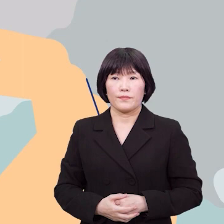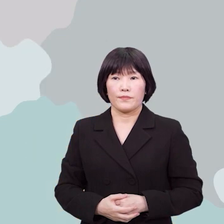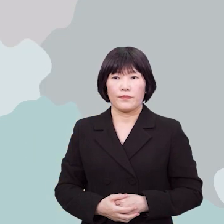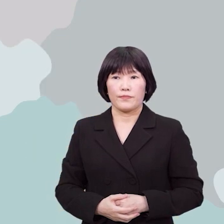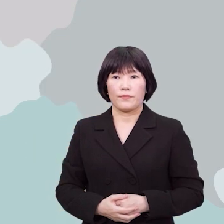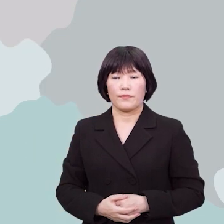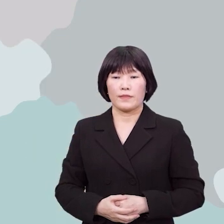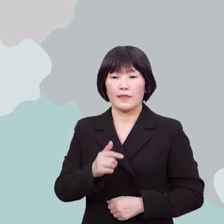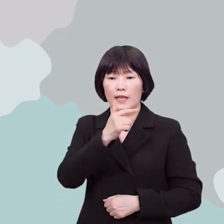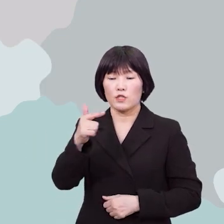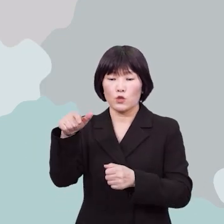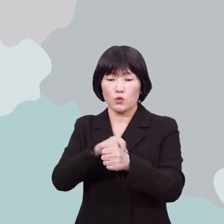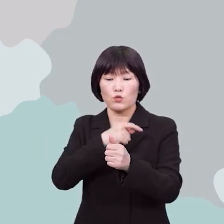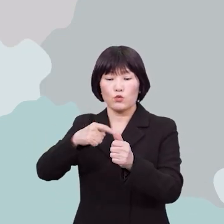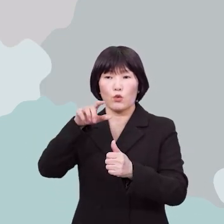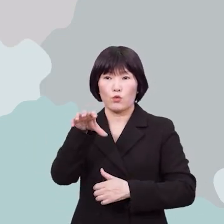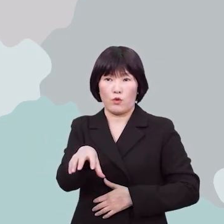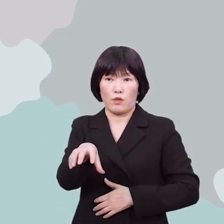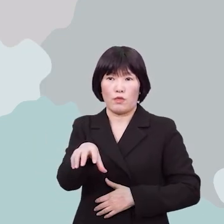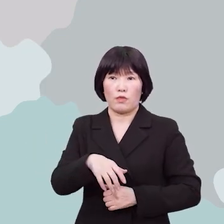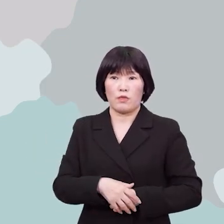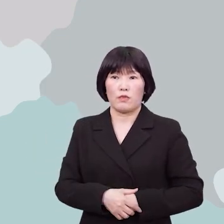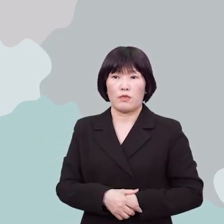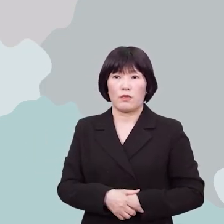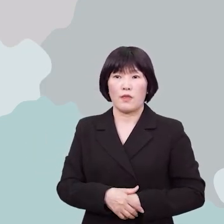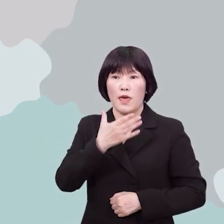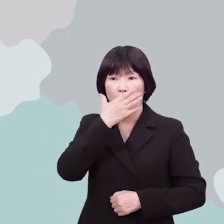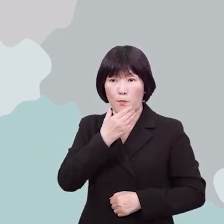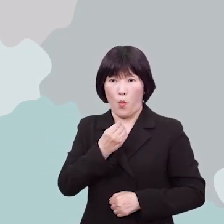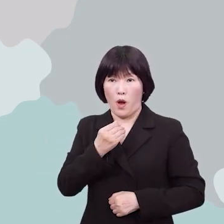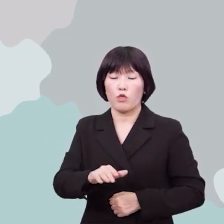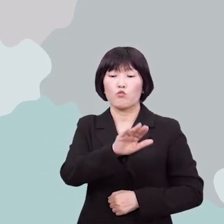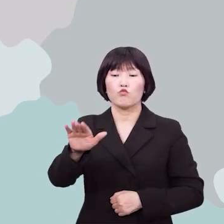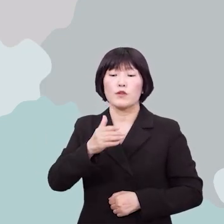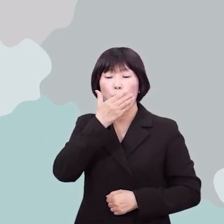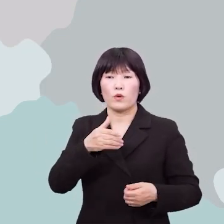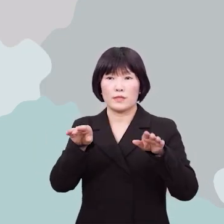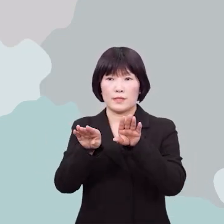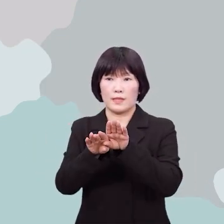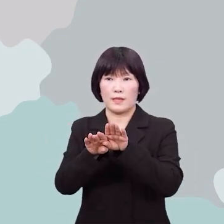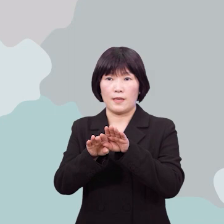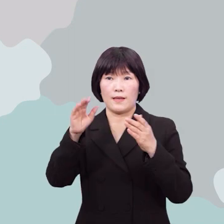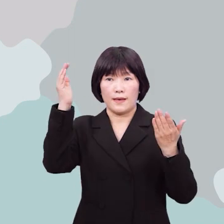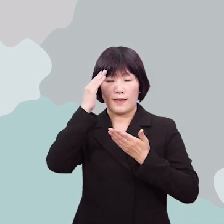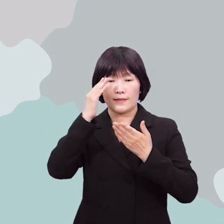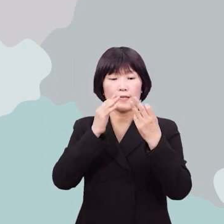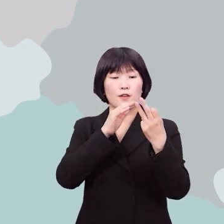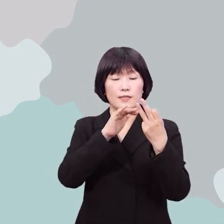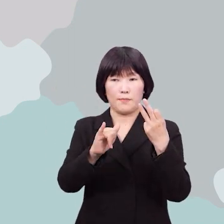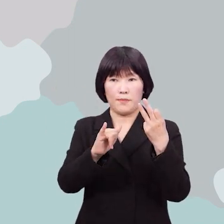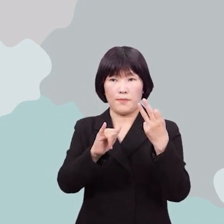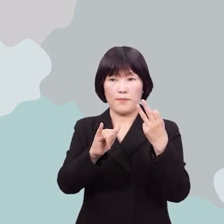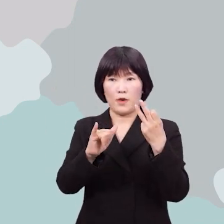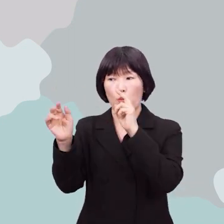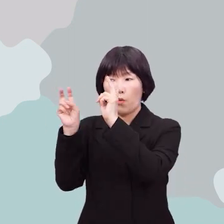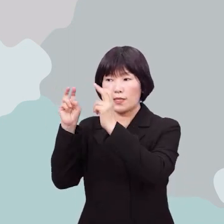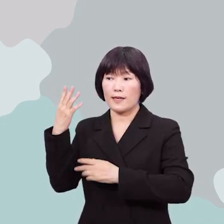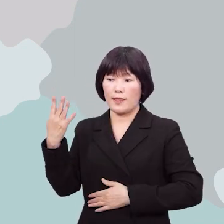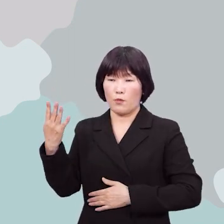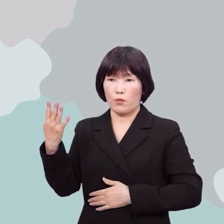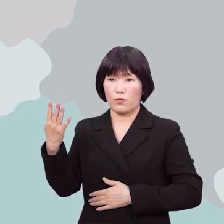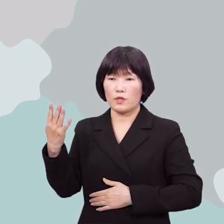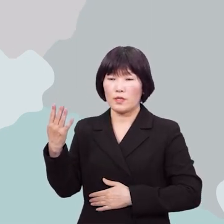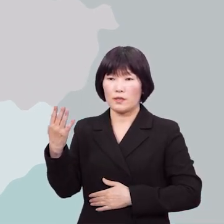대전 특수교육원에서는 행복한 우리 복지관을 통해 13명의 학생들이 4곳의 사업체에서 직무훈련을